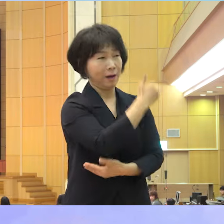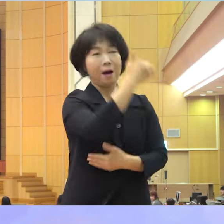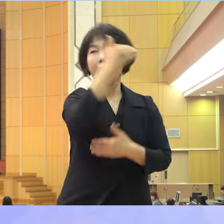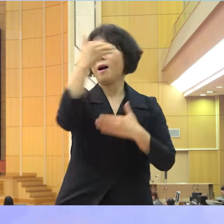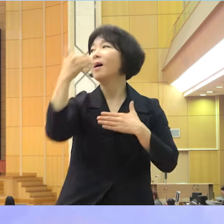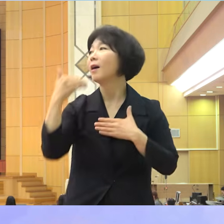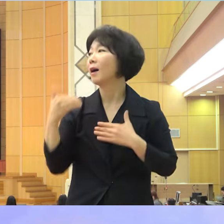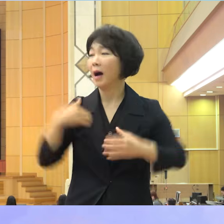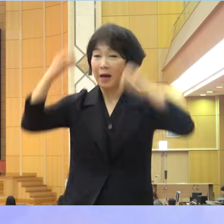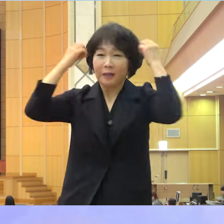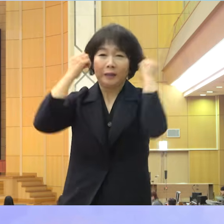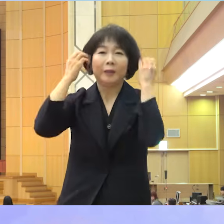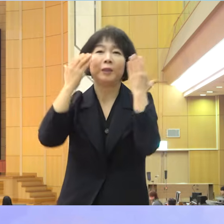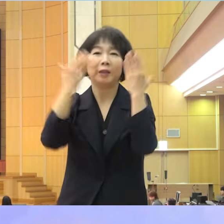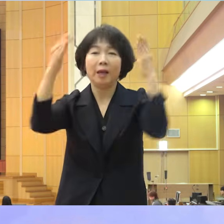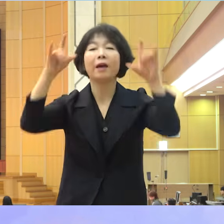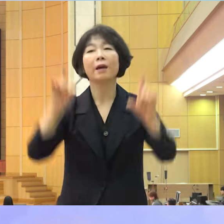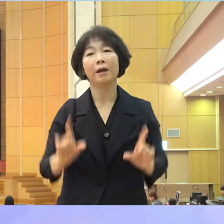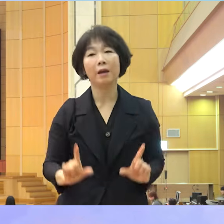가득한